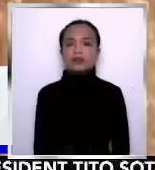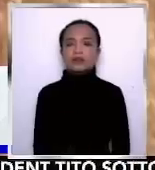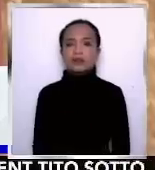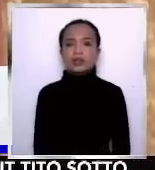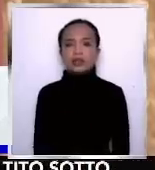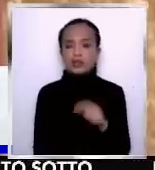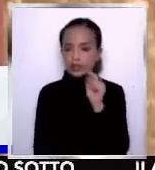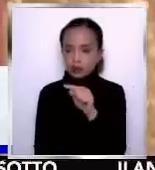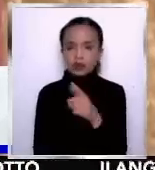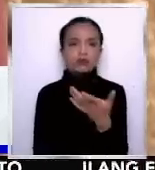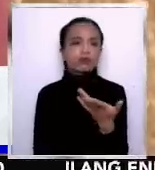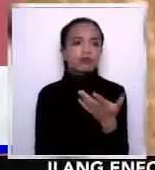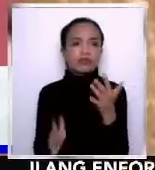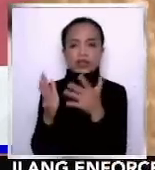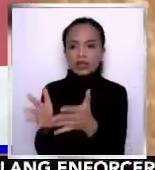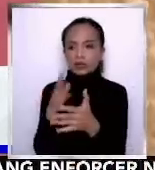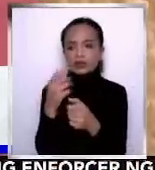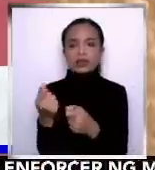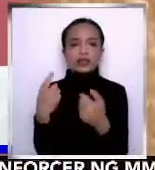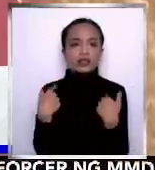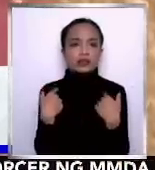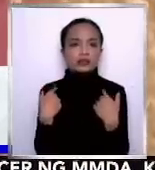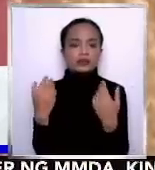natitirang humahawak ng ating bandila.